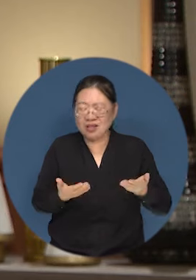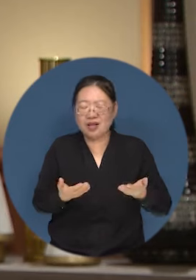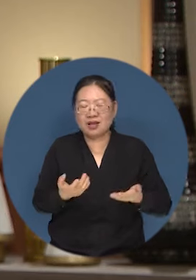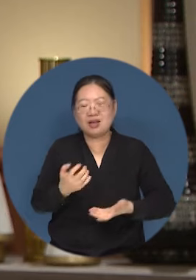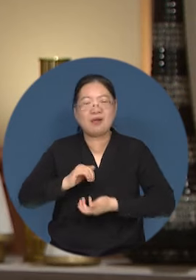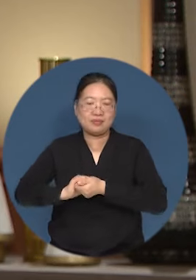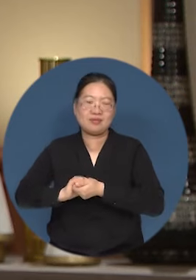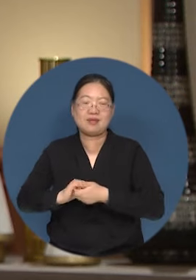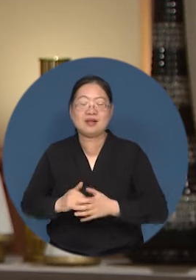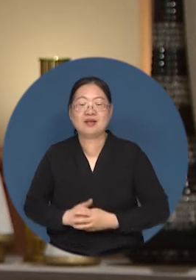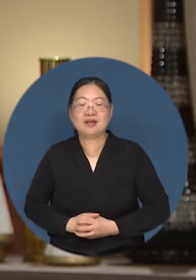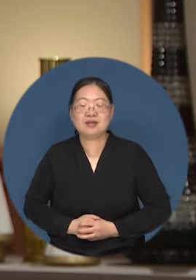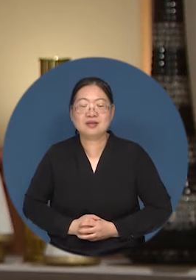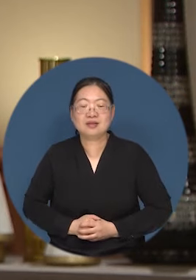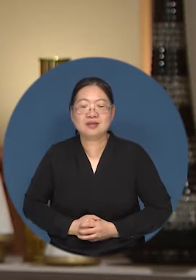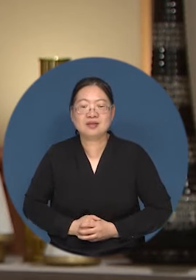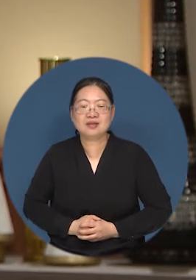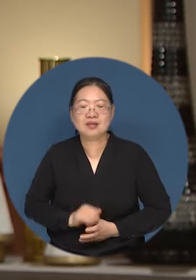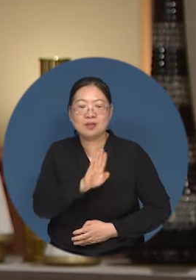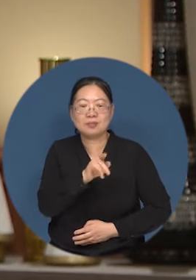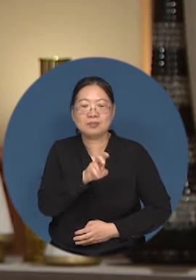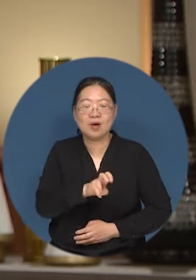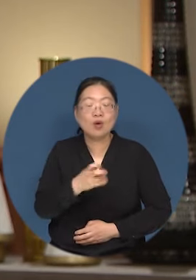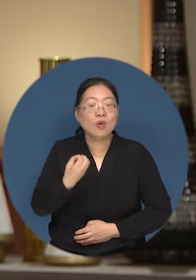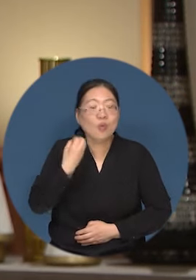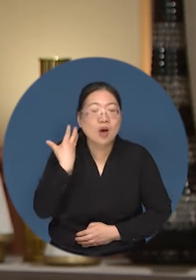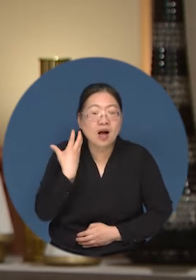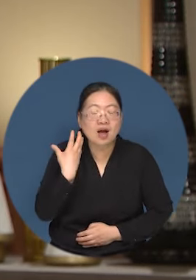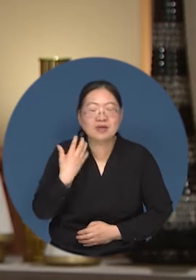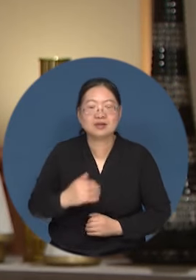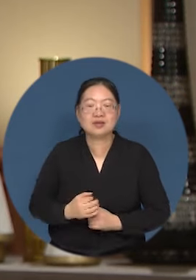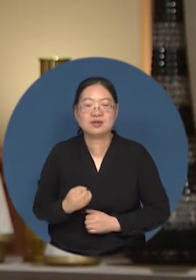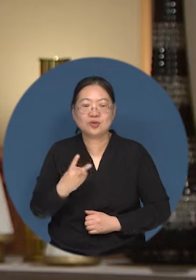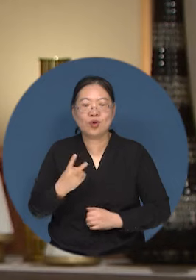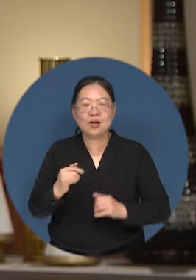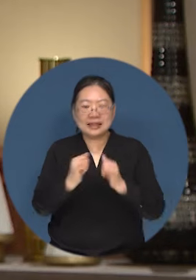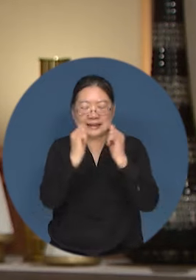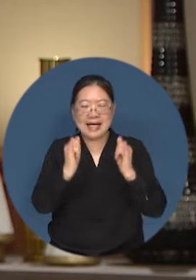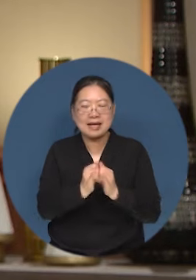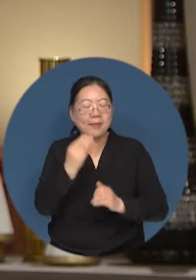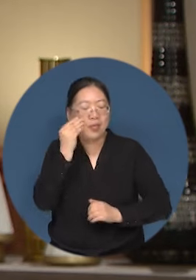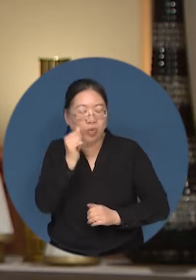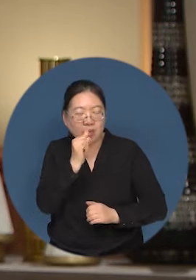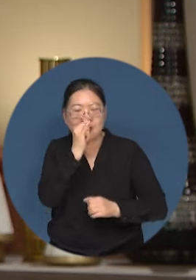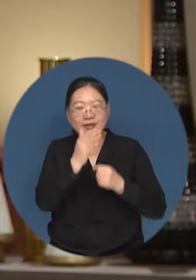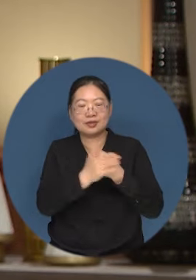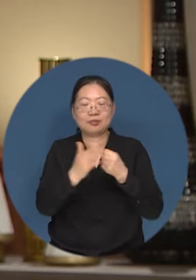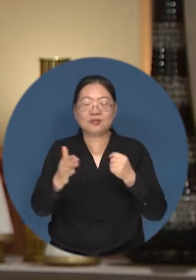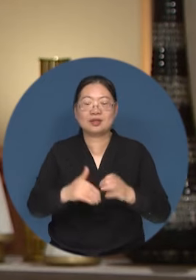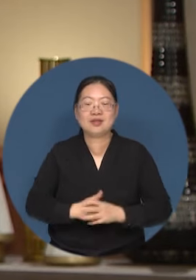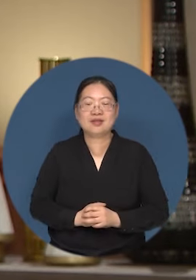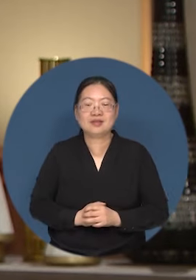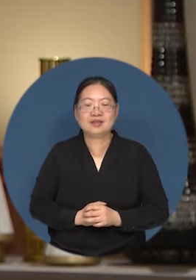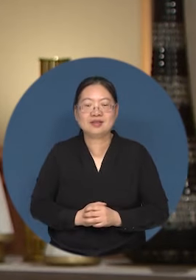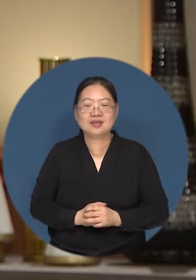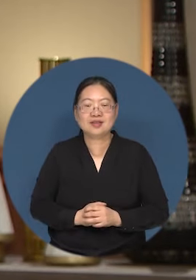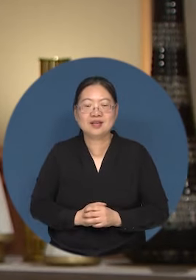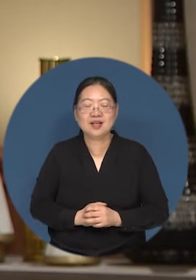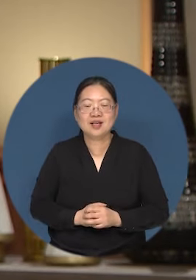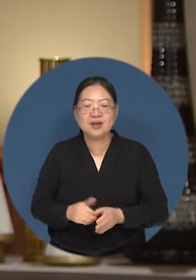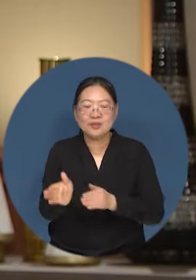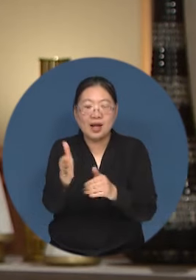있죠. 예, 예. 그러면서 범고래는 고도로 사회화된 동물인데 그러면서 또 이제 사냥법도